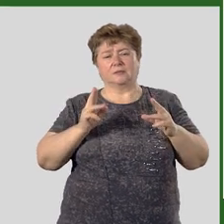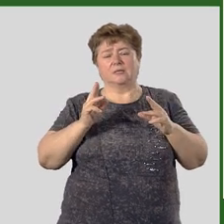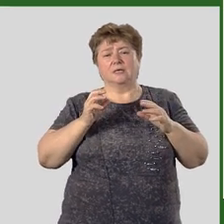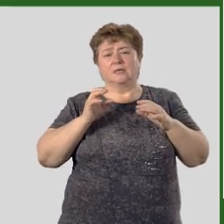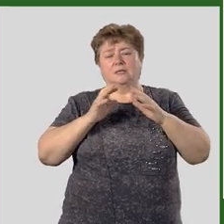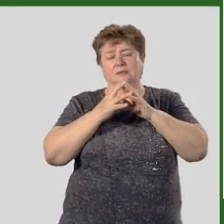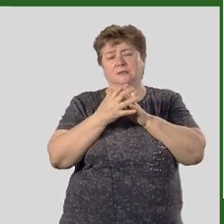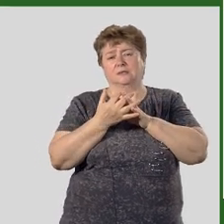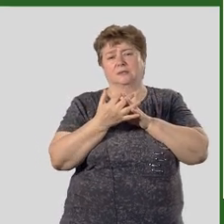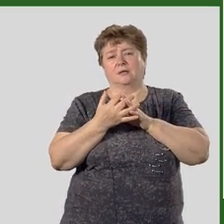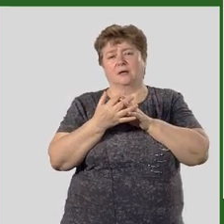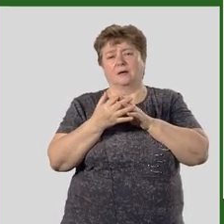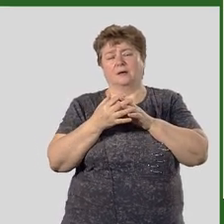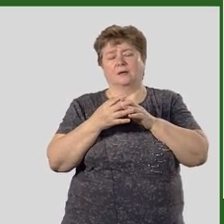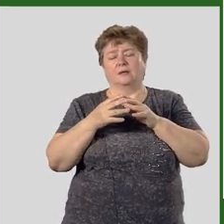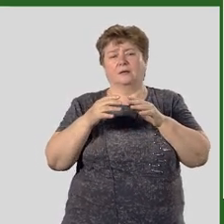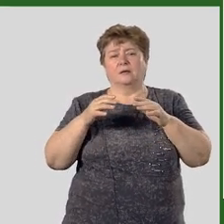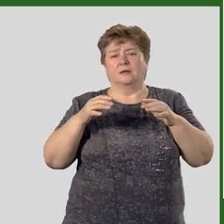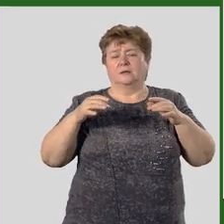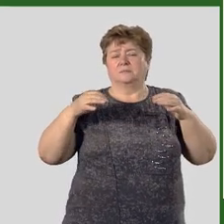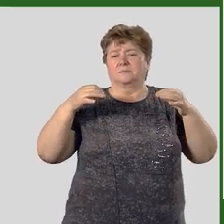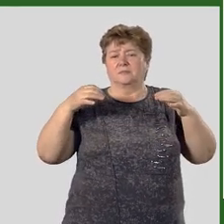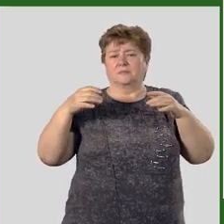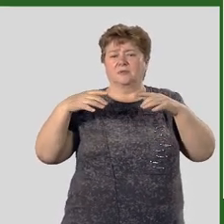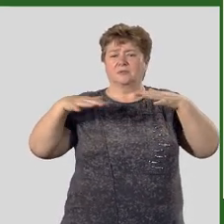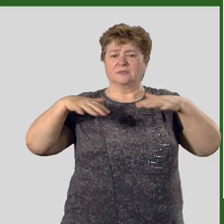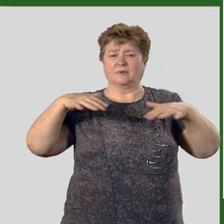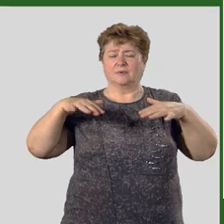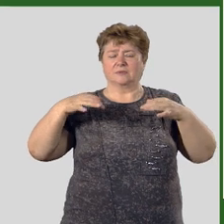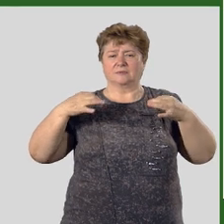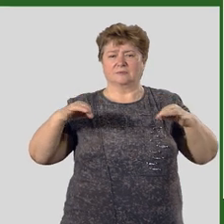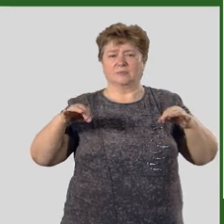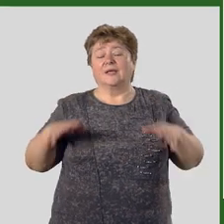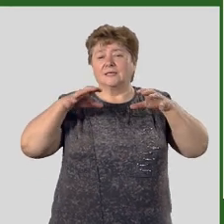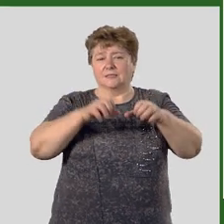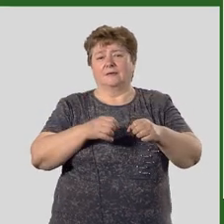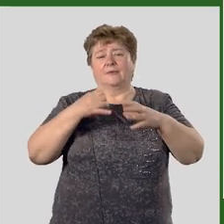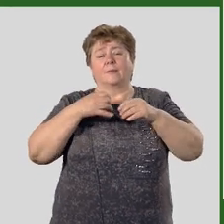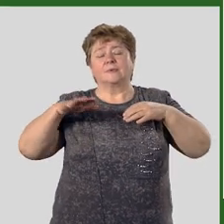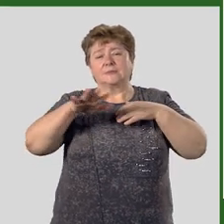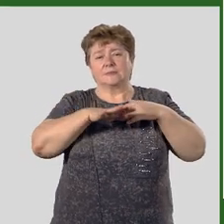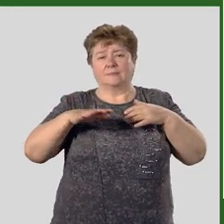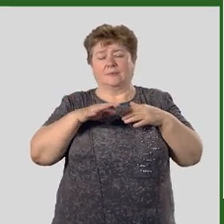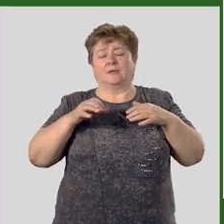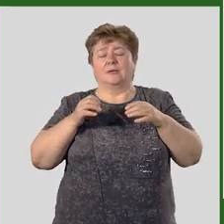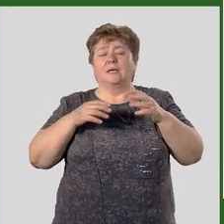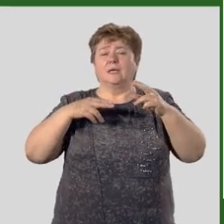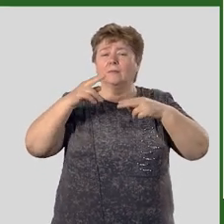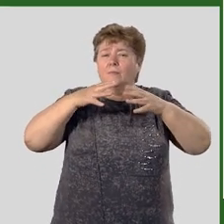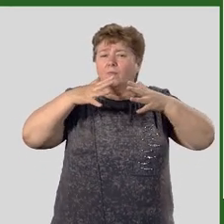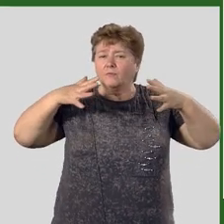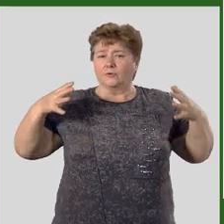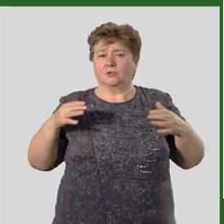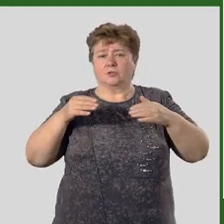села, с разбалансировкой рынка труда, с захватом земель и настройкой